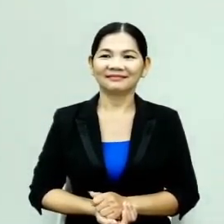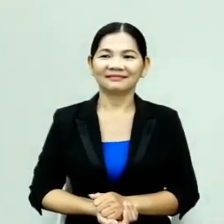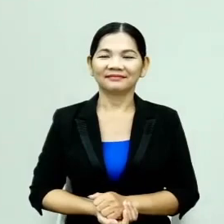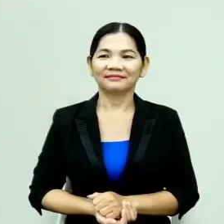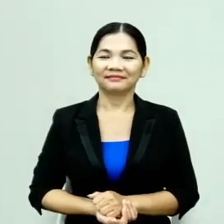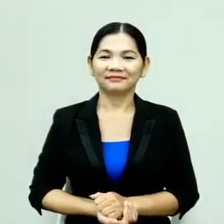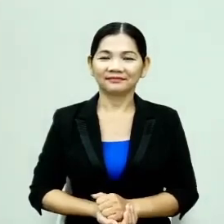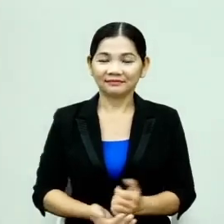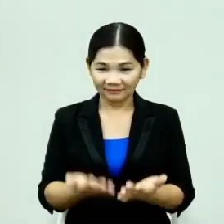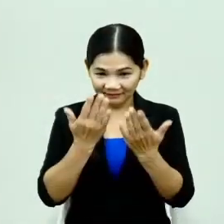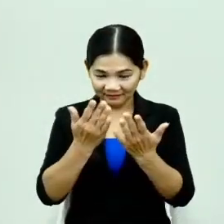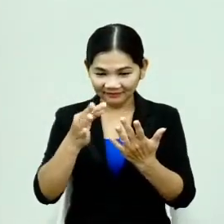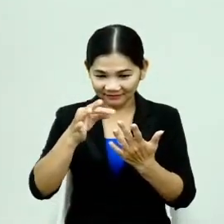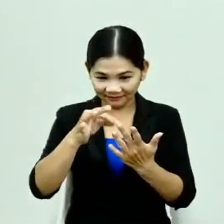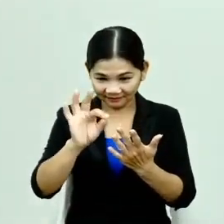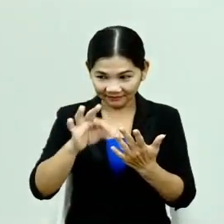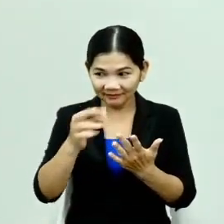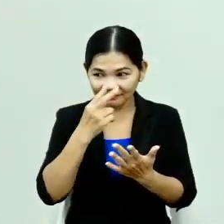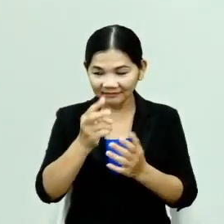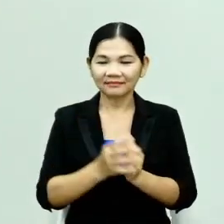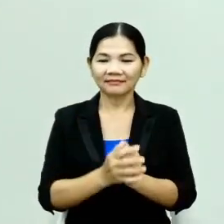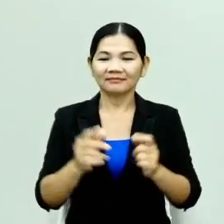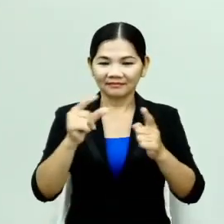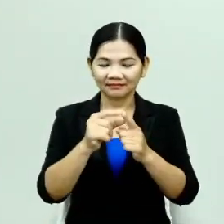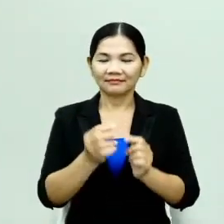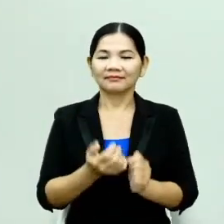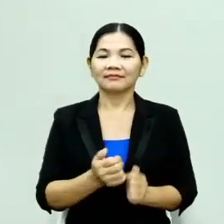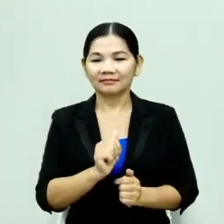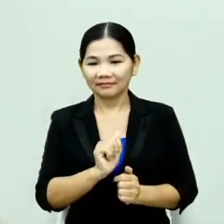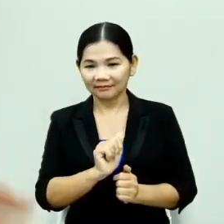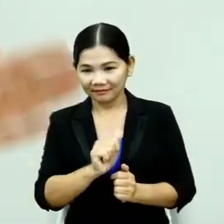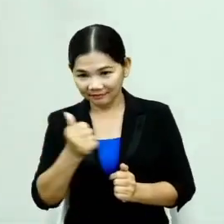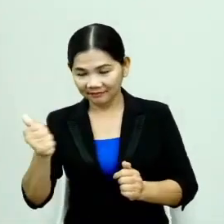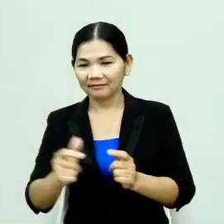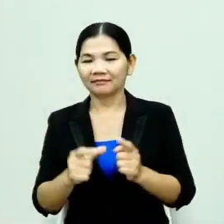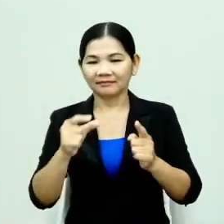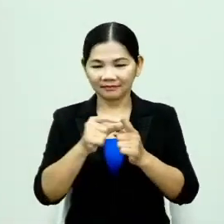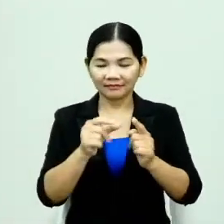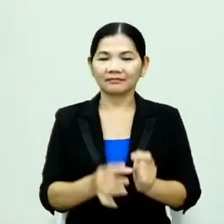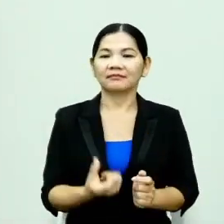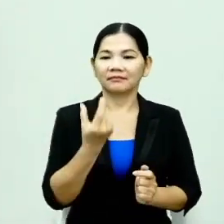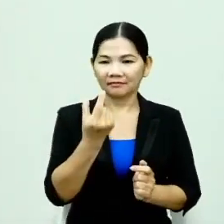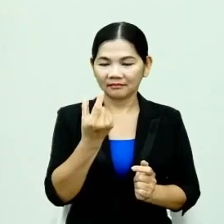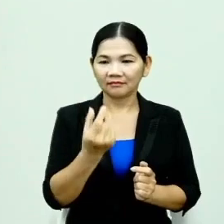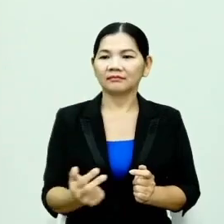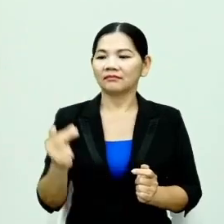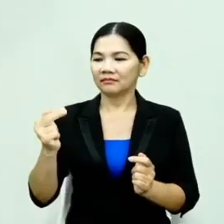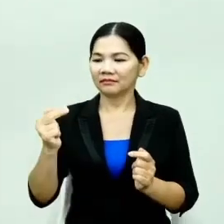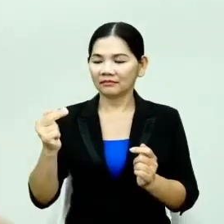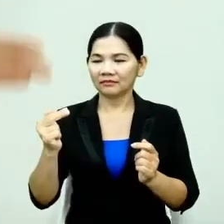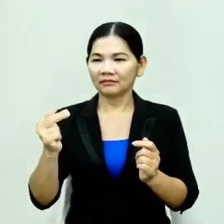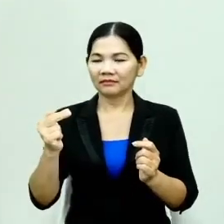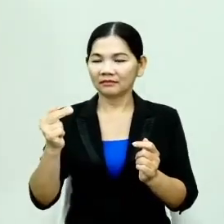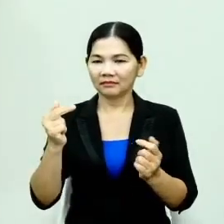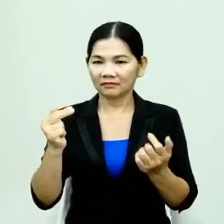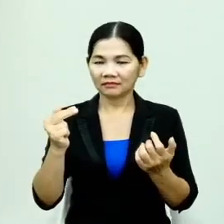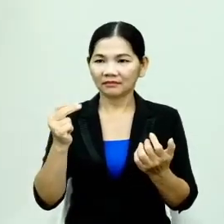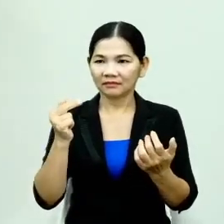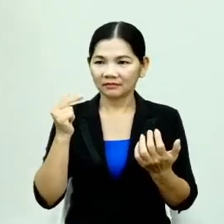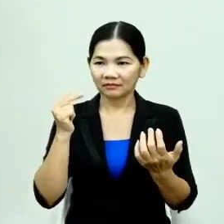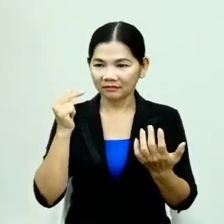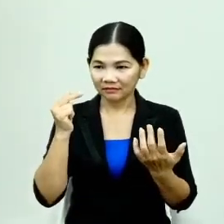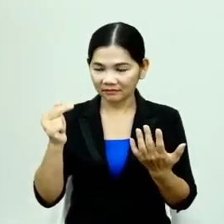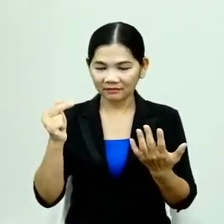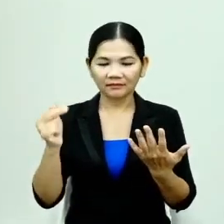ta công tiếng toa tiếng ác nế bịa đỏ tây cứ miền chân chân nè đó cha miền chân chân nè